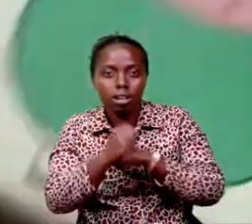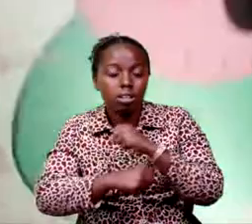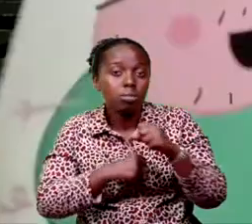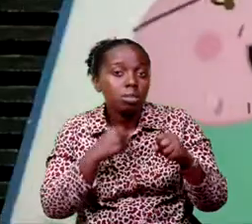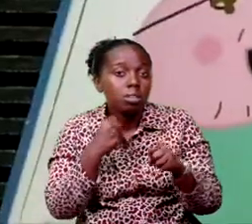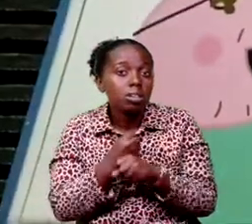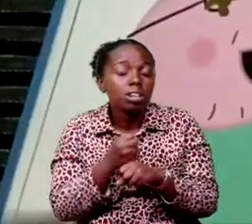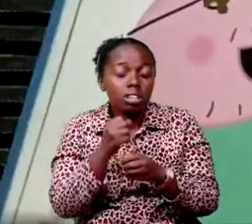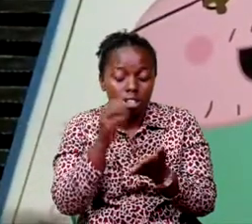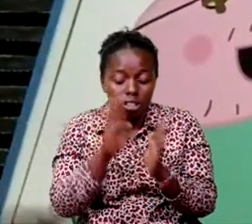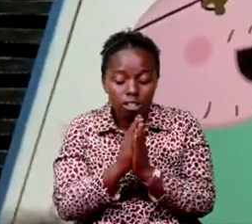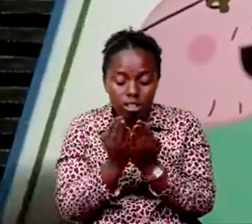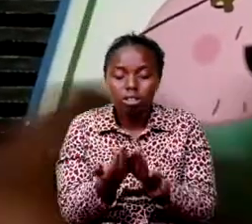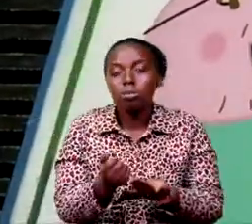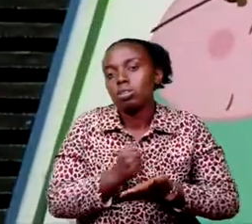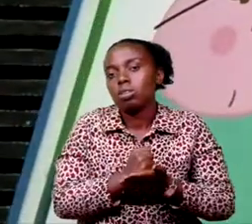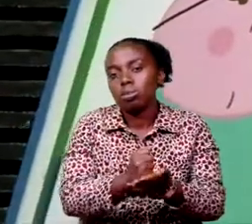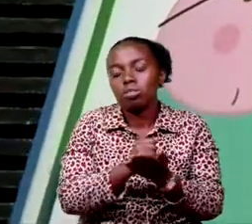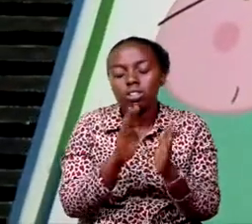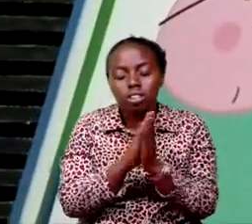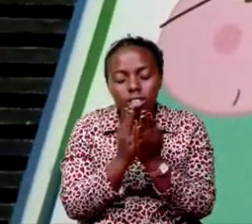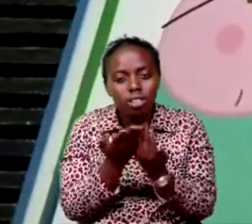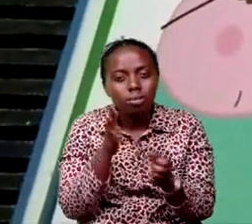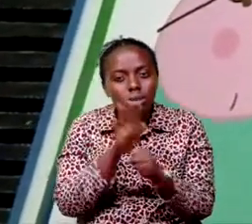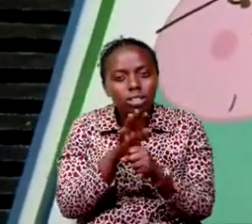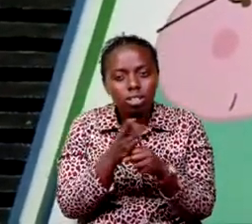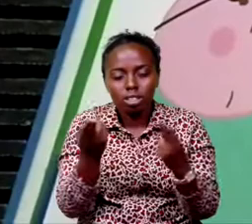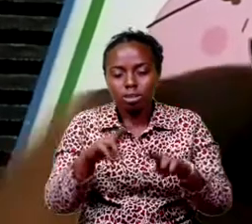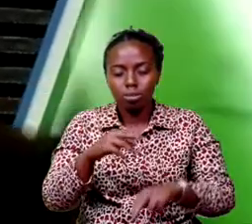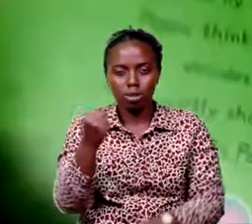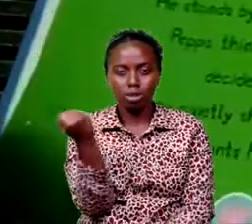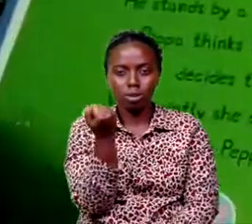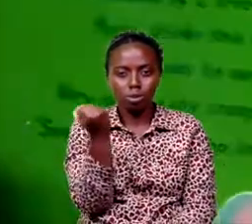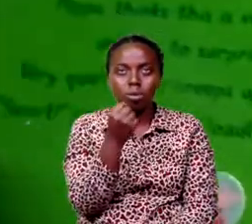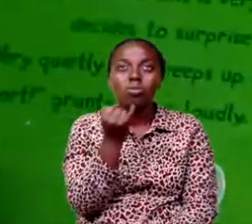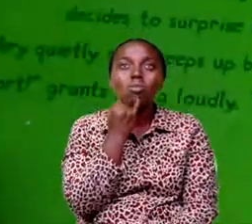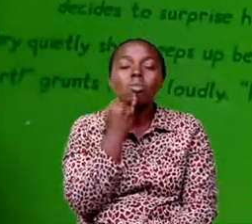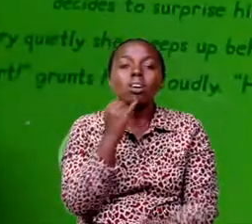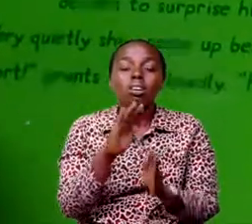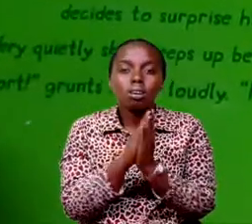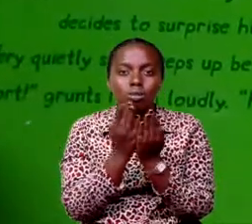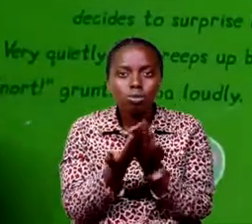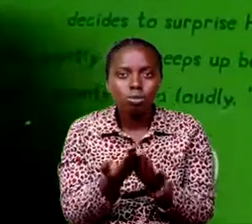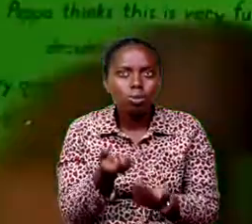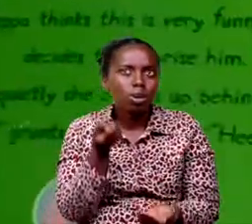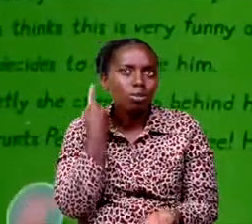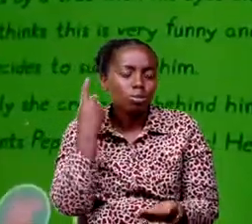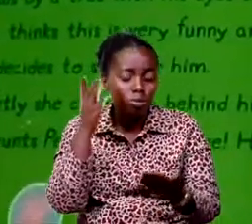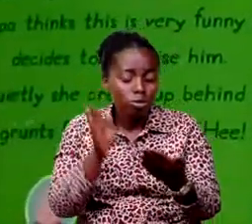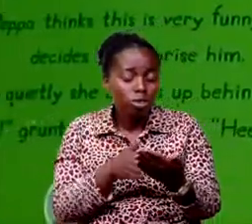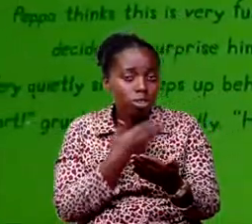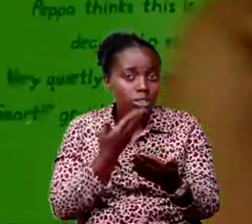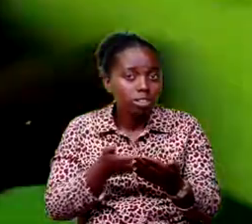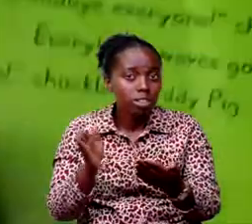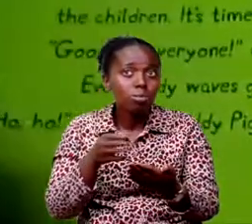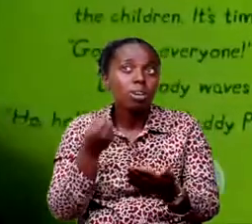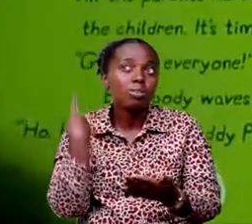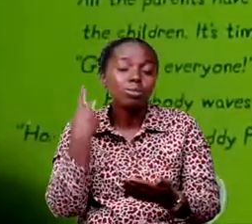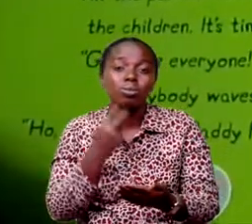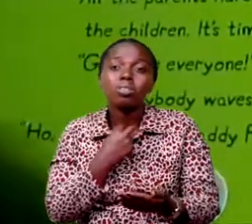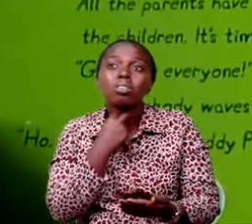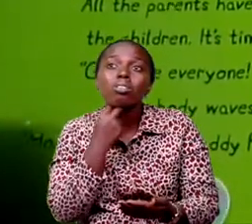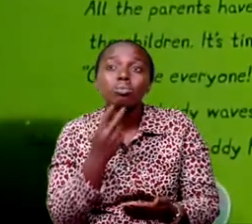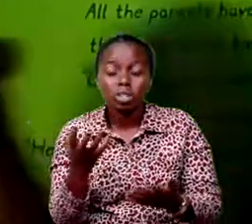icyo gitabo kiramufasha. Ni igitabo kenshi kiba gikomeye, umwana afungura akaba yakumva indirimbo, akumva